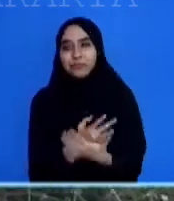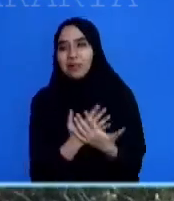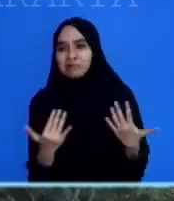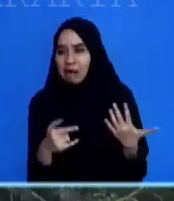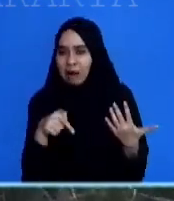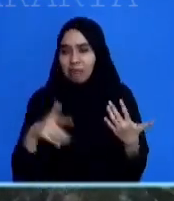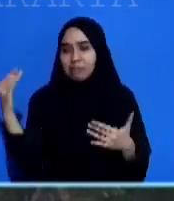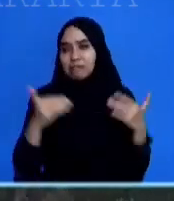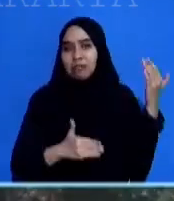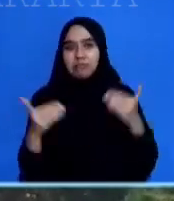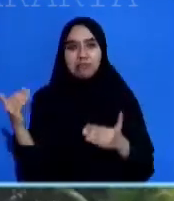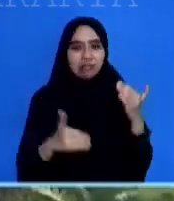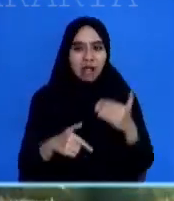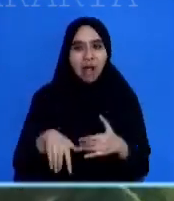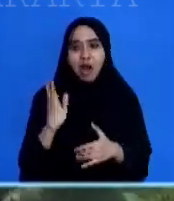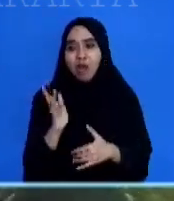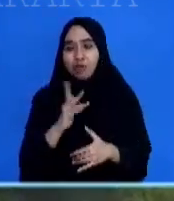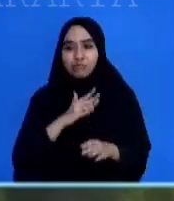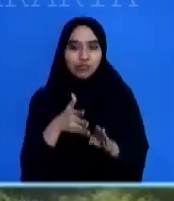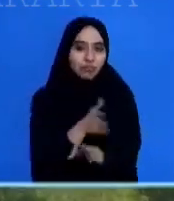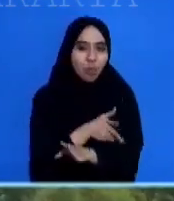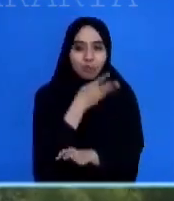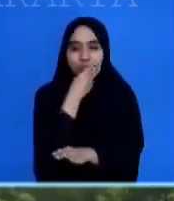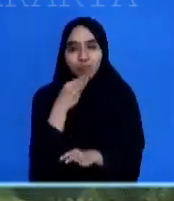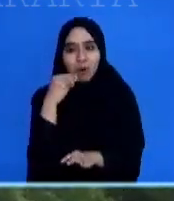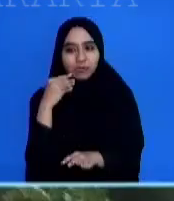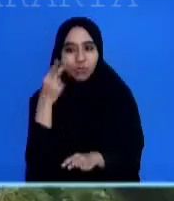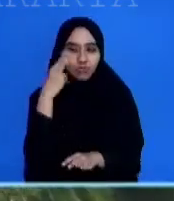dipiing Nal ajengi Wulan siam